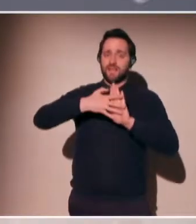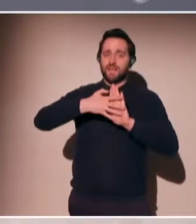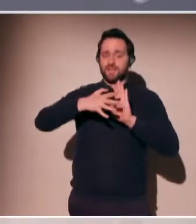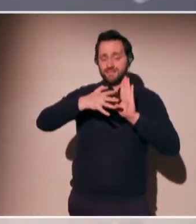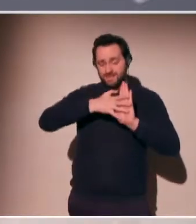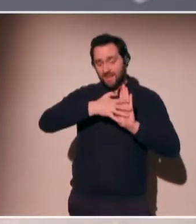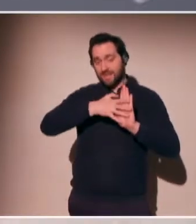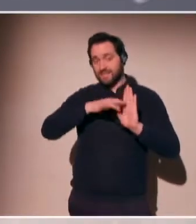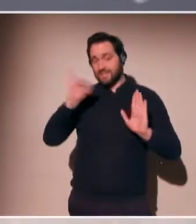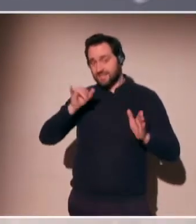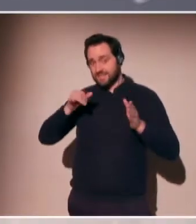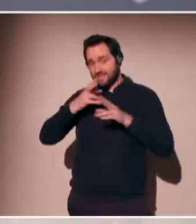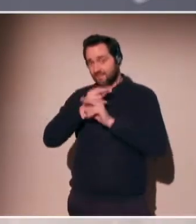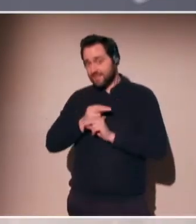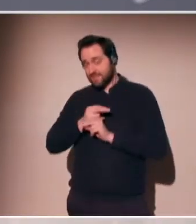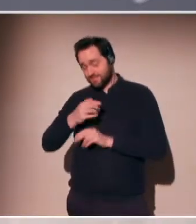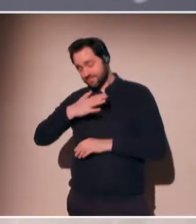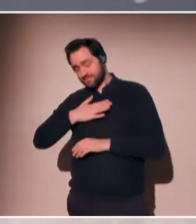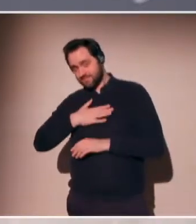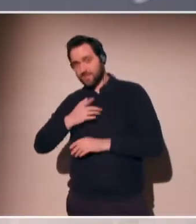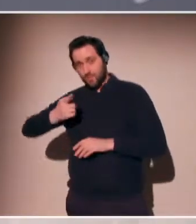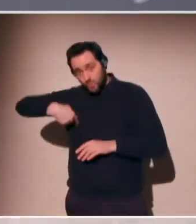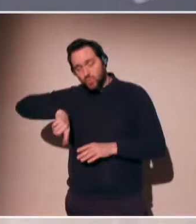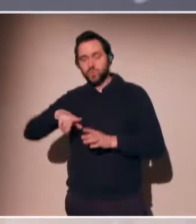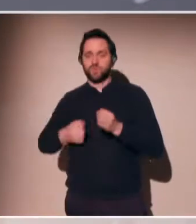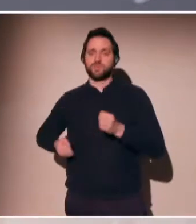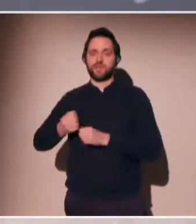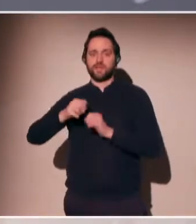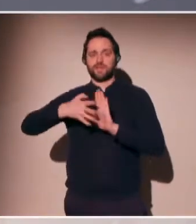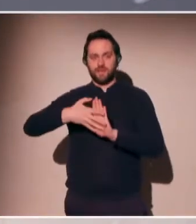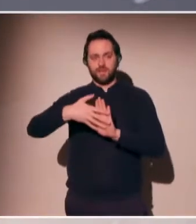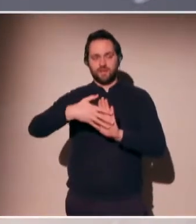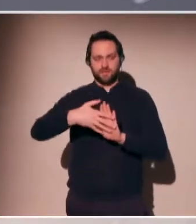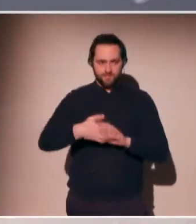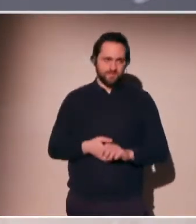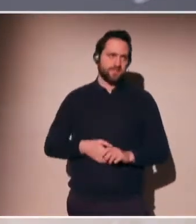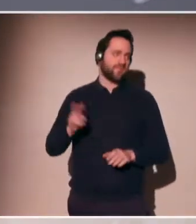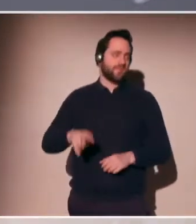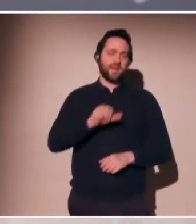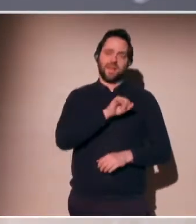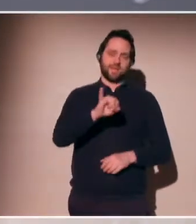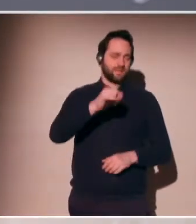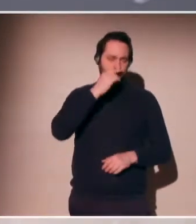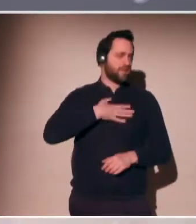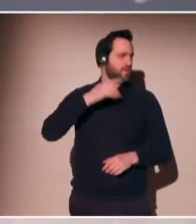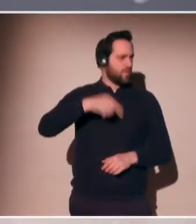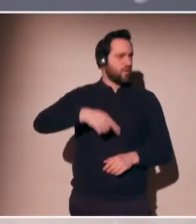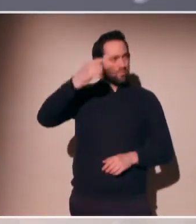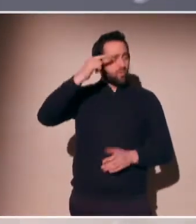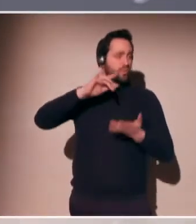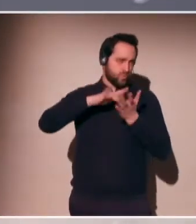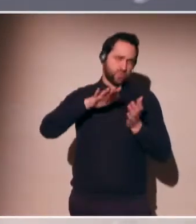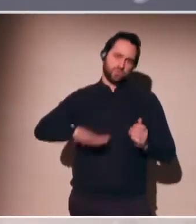artificielle, elle profite au plus grand nombre, comme je disais, et que pour qu'elle profite au plus grand nombre, je pense qu'il faut qu'elle soit comprise et acceptée par le plus grand